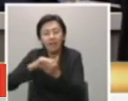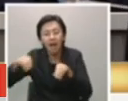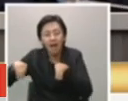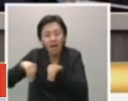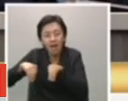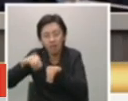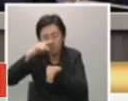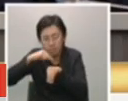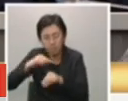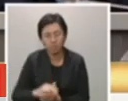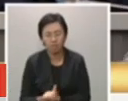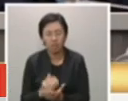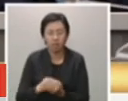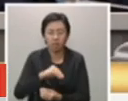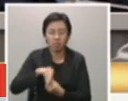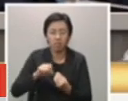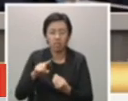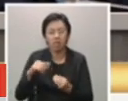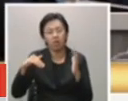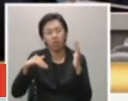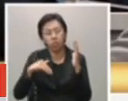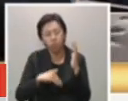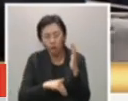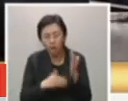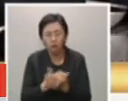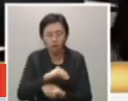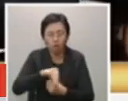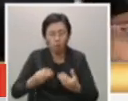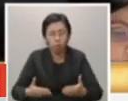าวะเศรษฐกิจซบเซารายได้เข้าประเทศลดลง